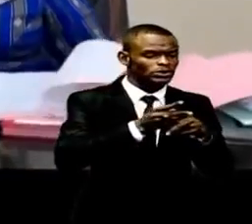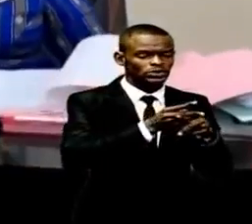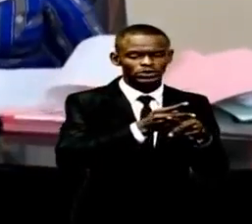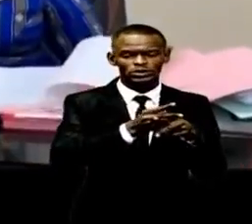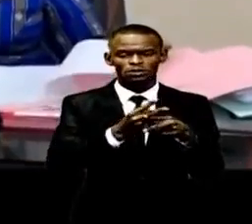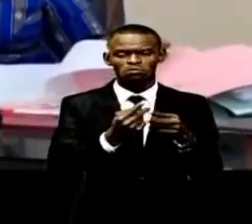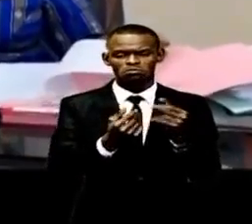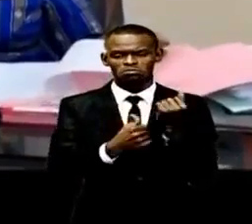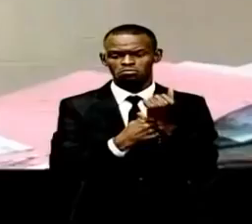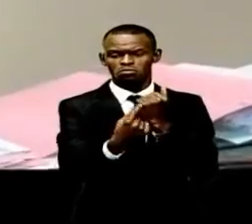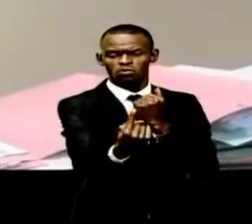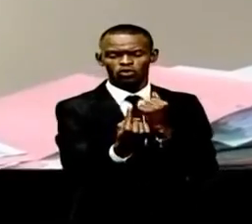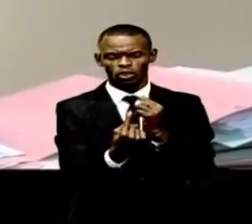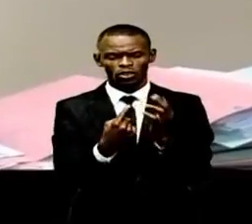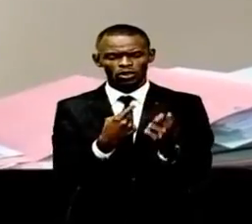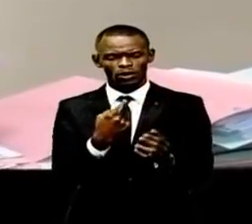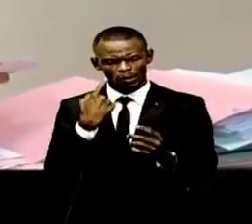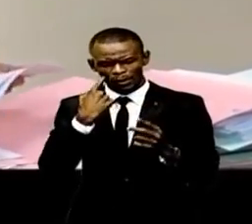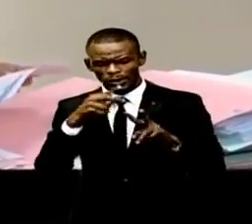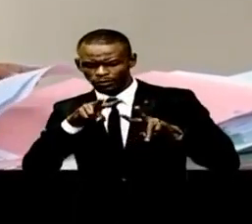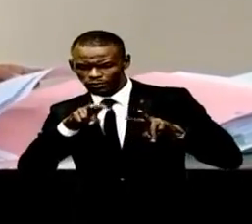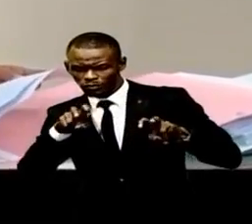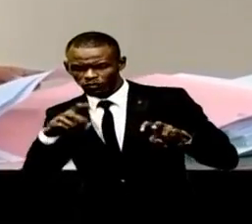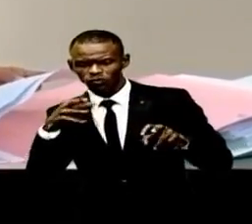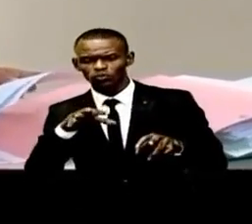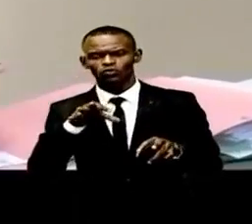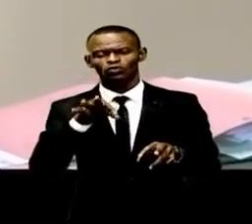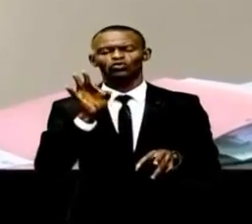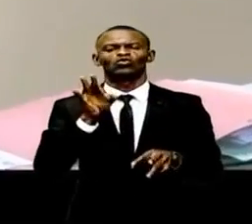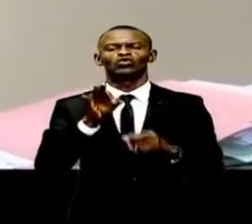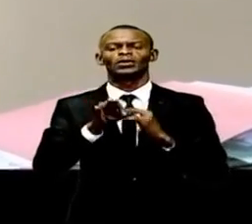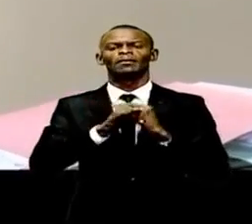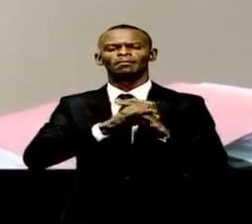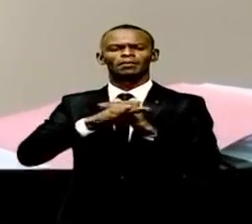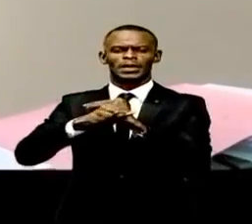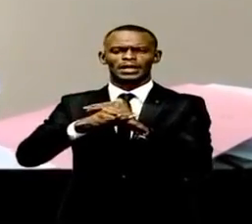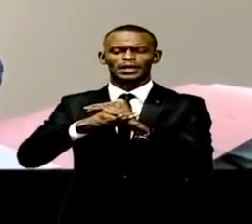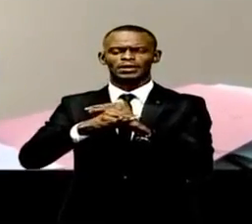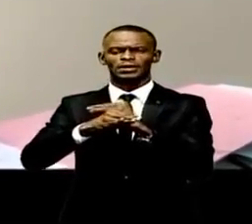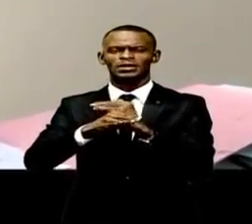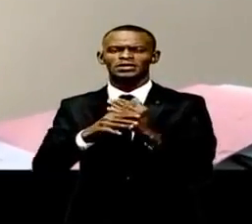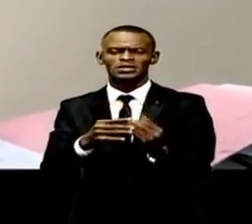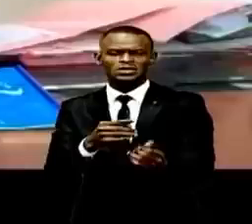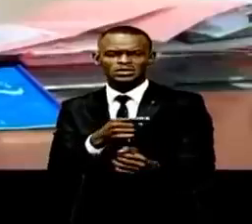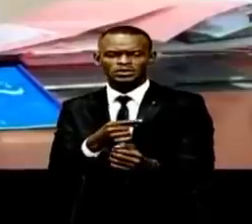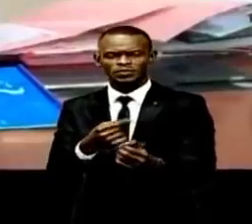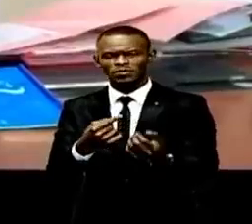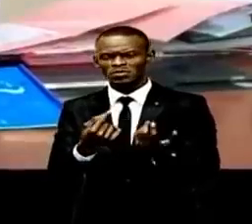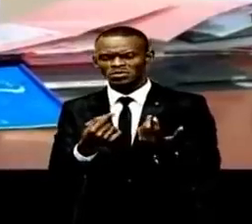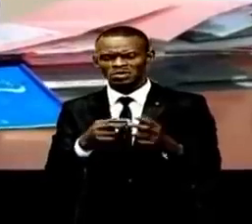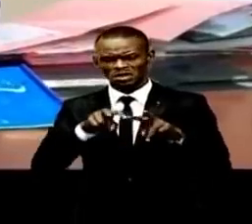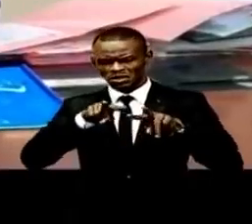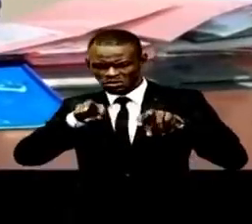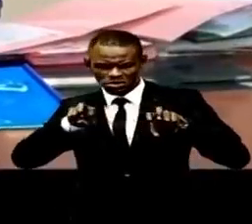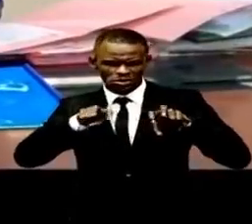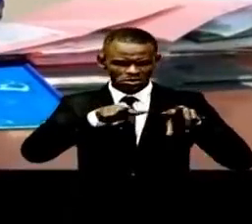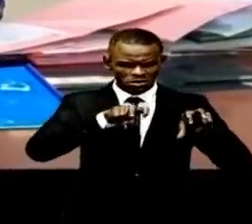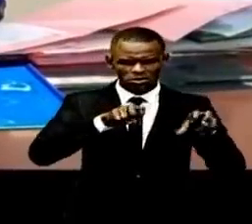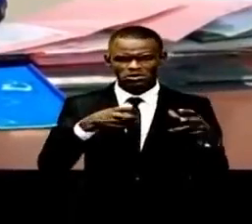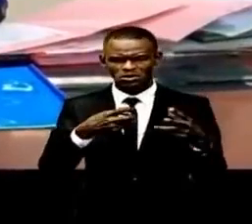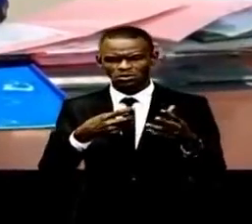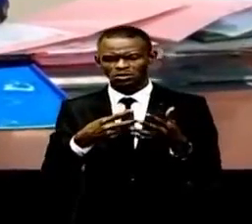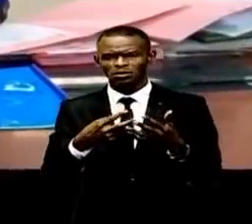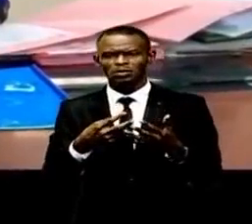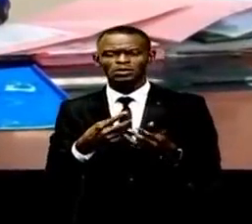détecter rapidement le variant de la Covid-19 en circulation, l'amélioration du dépistage et l'intensification de la vaccination